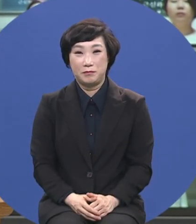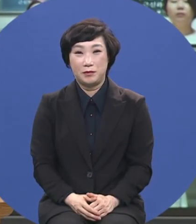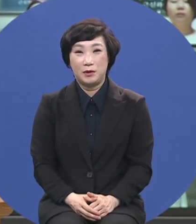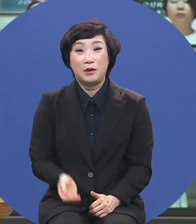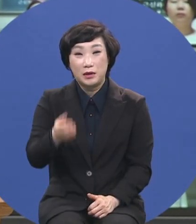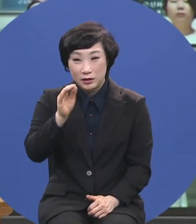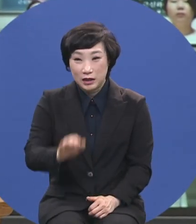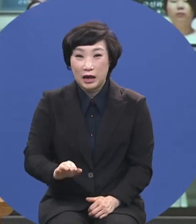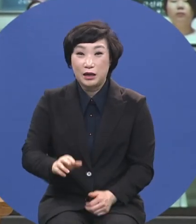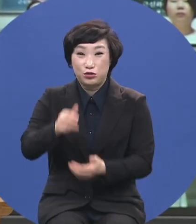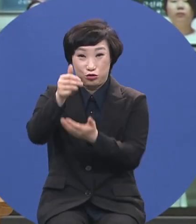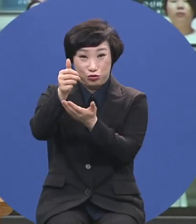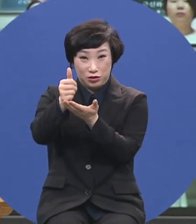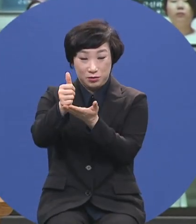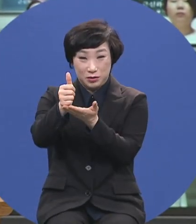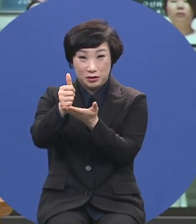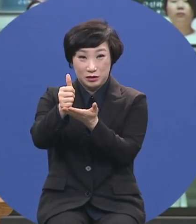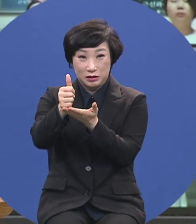그러나 우리 주님은